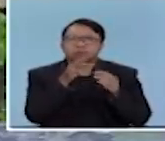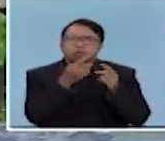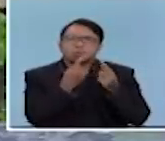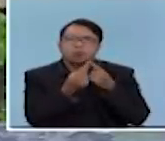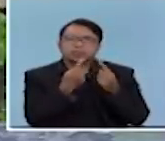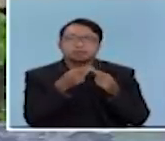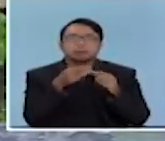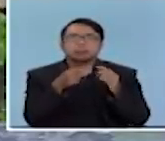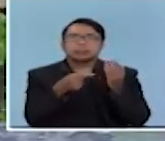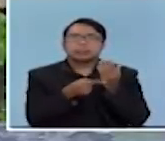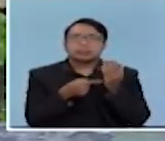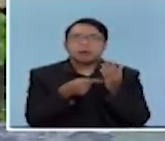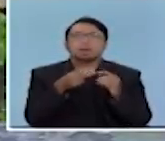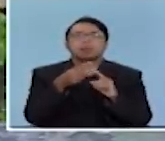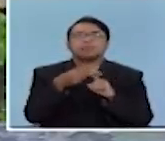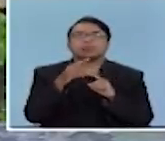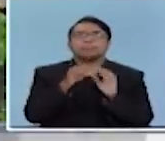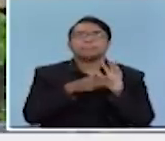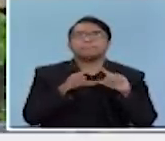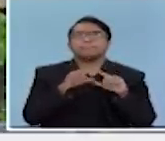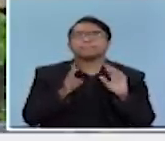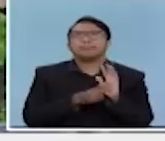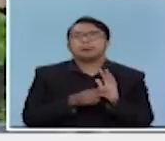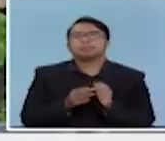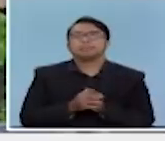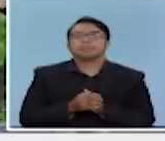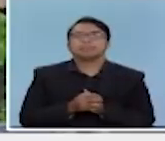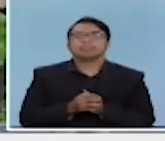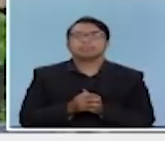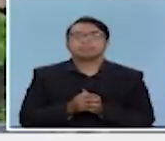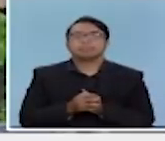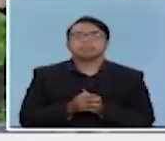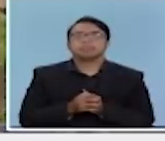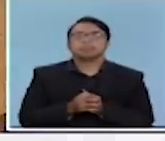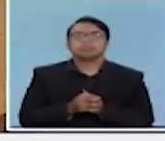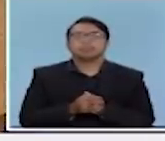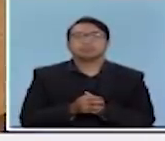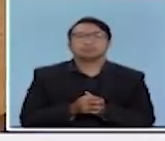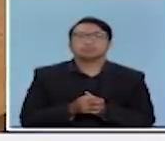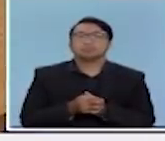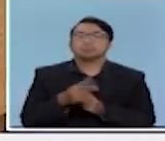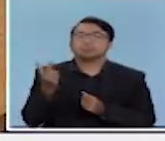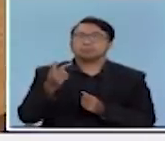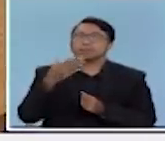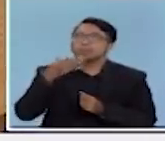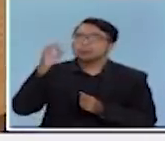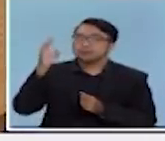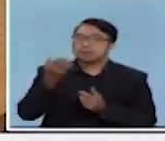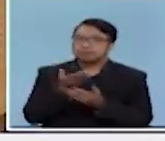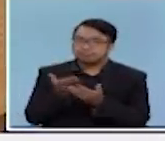pemerhati komunikasi digital ada Pak Firman Kurniawan. Baik, selamat siang semuanya. Selamat siang, apa